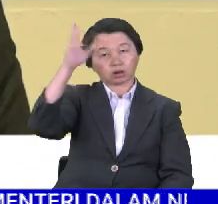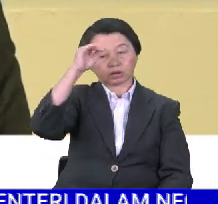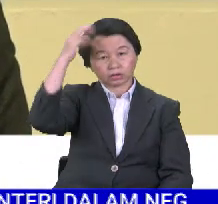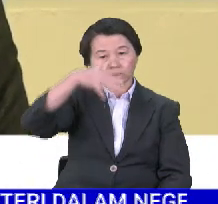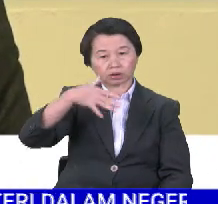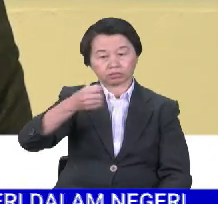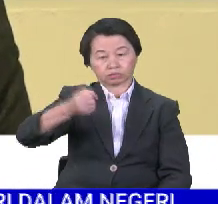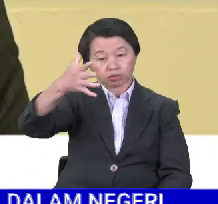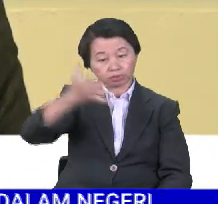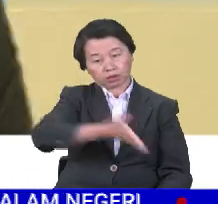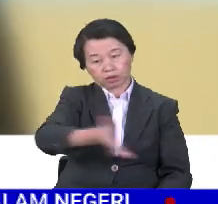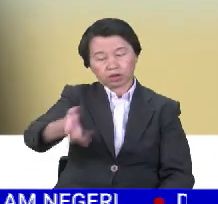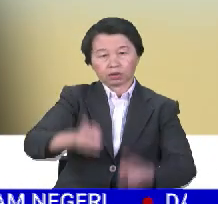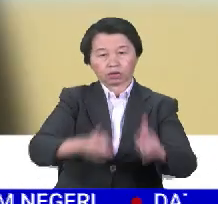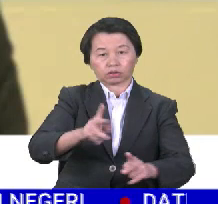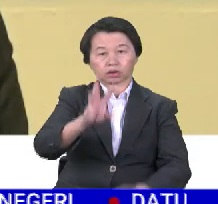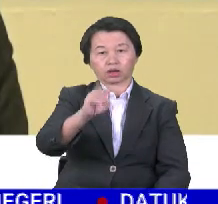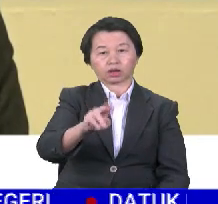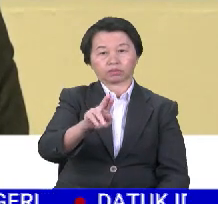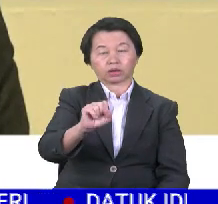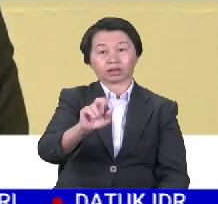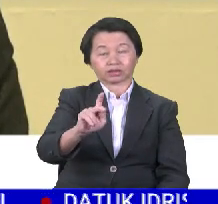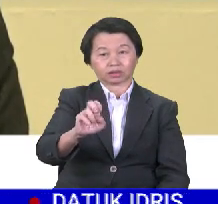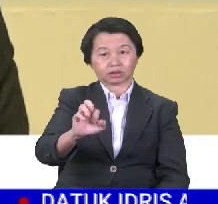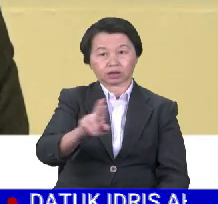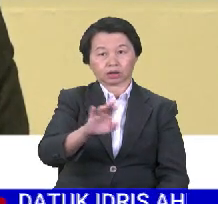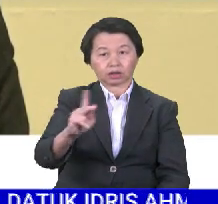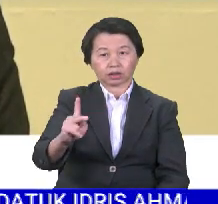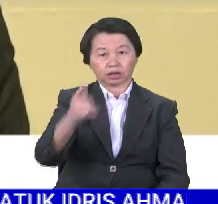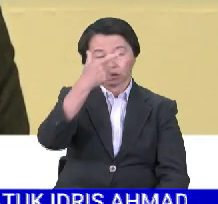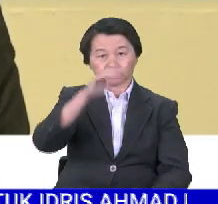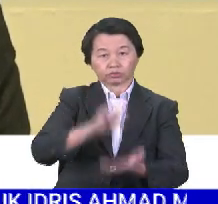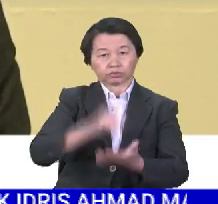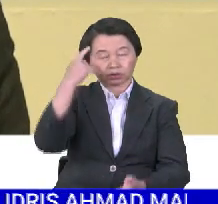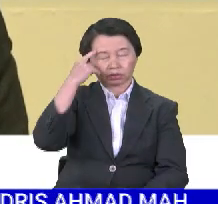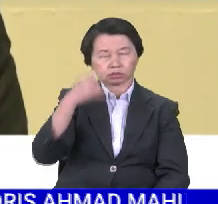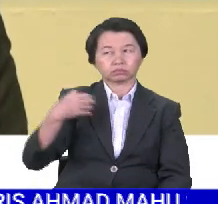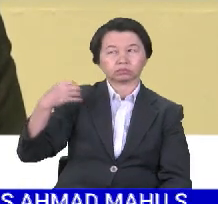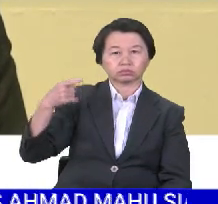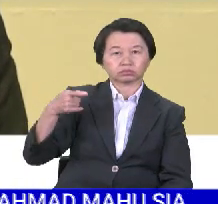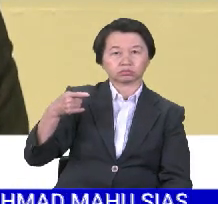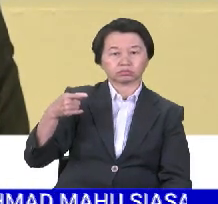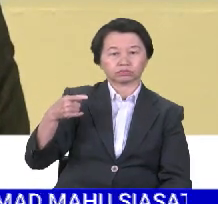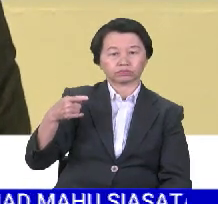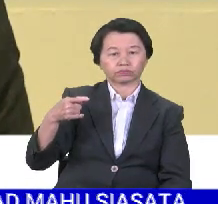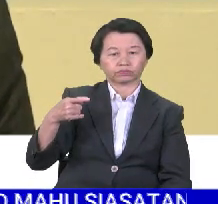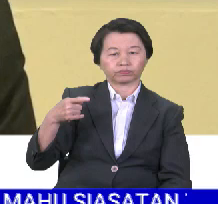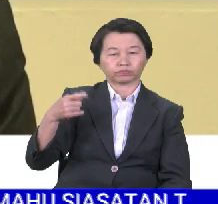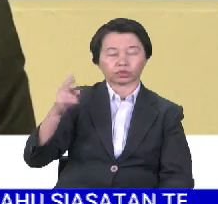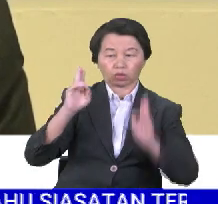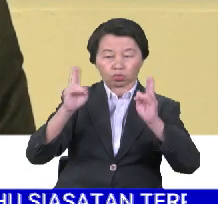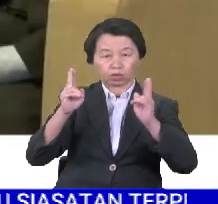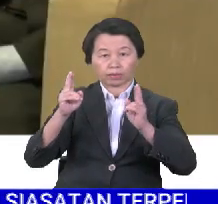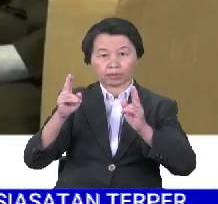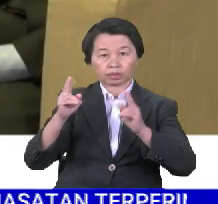daripada orang-orang musyrik. Jadi dengan sebab itu kita berpegang kepada pandangan jumhur ulama yang